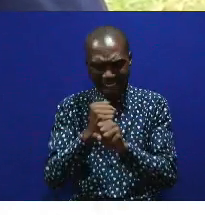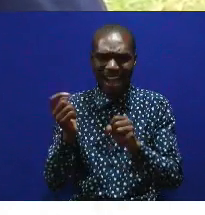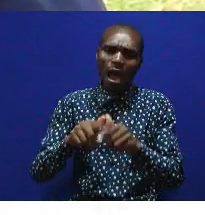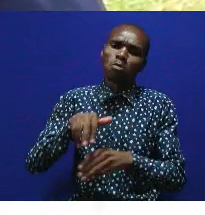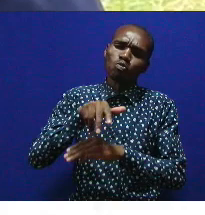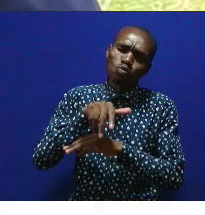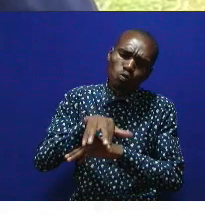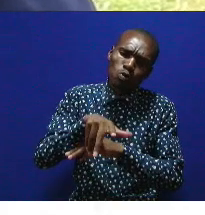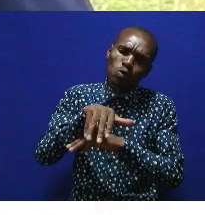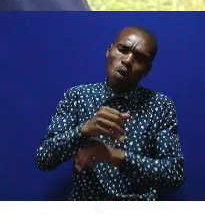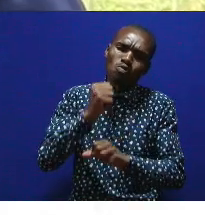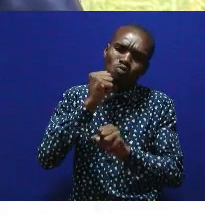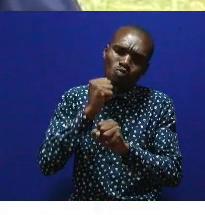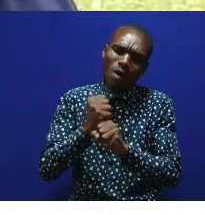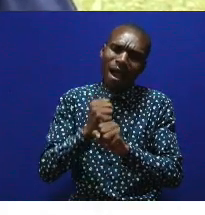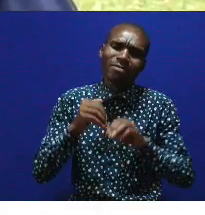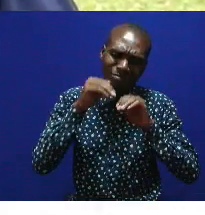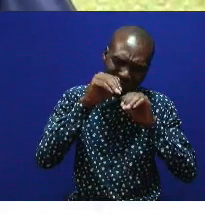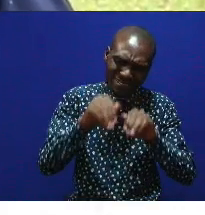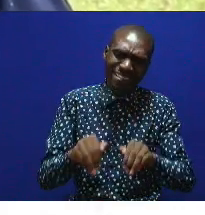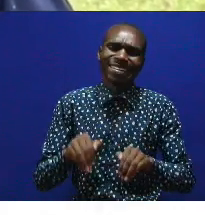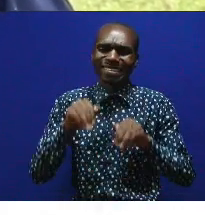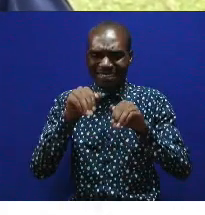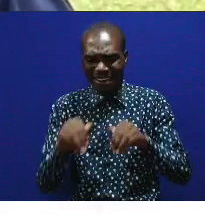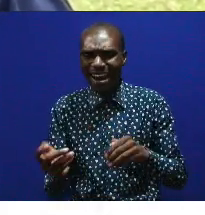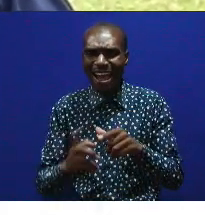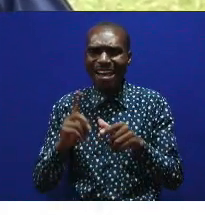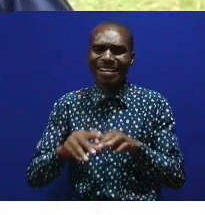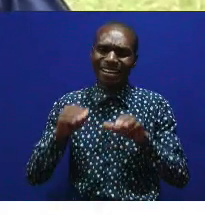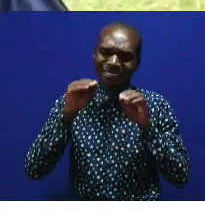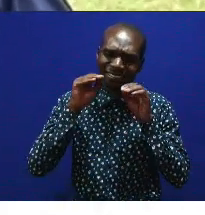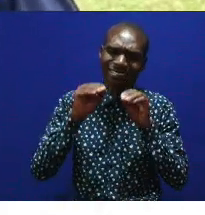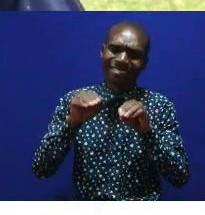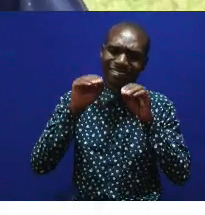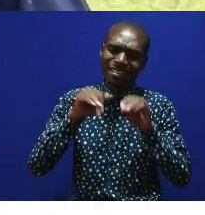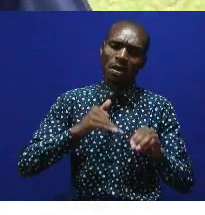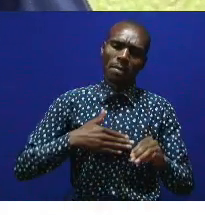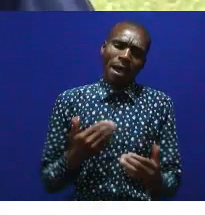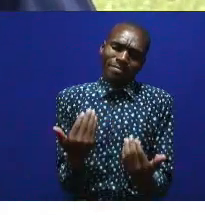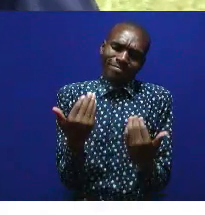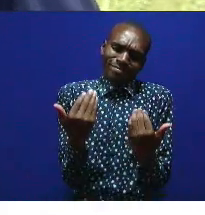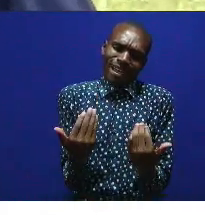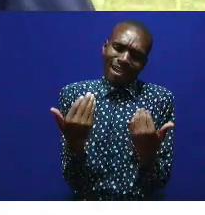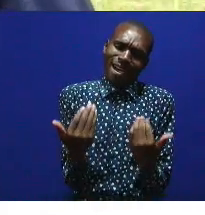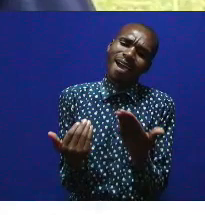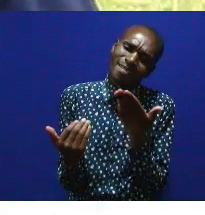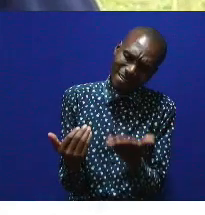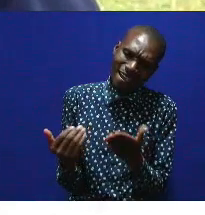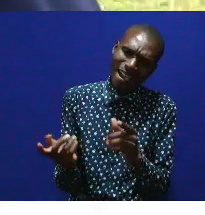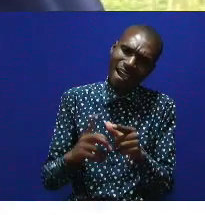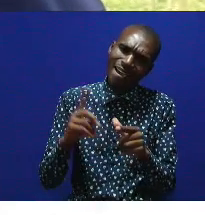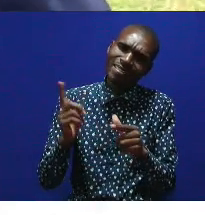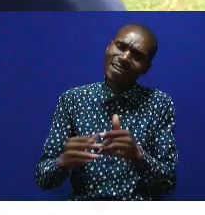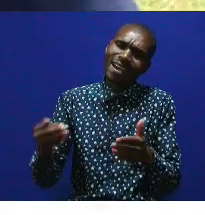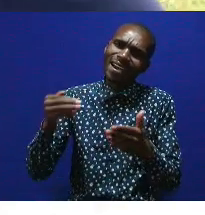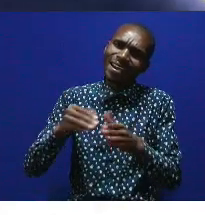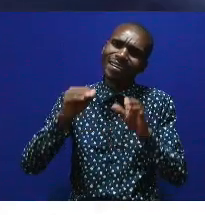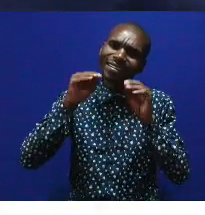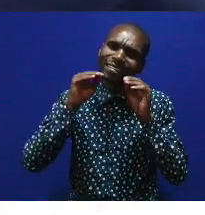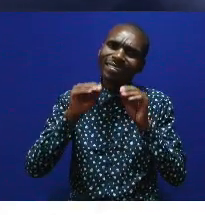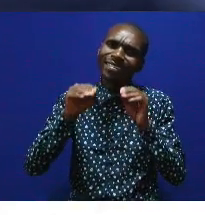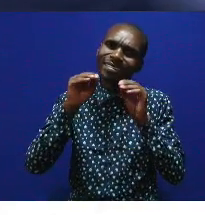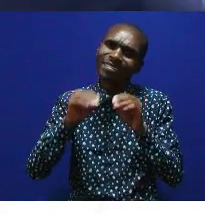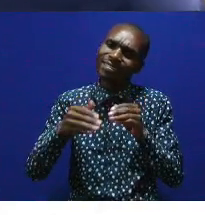nikifanya kazi kwa Masamba ya Watu nimesha watoto wangu mot wangu n